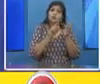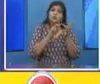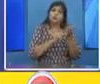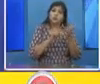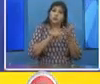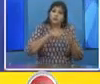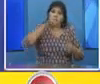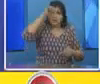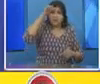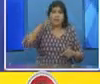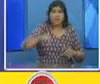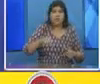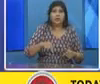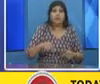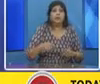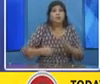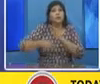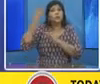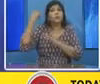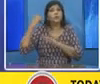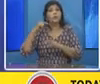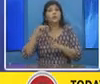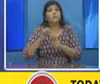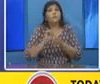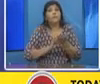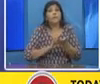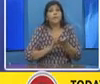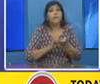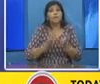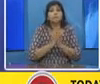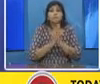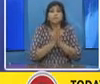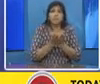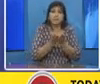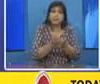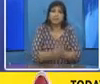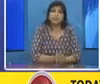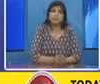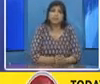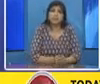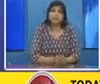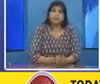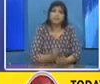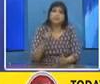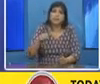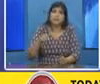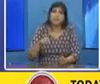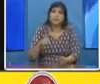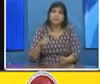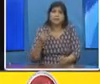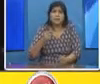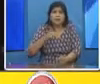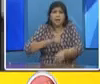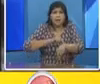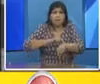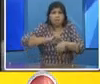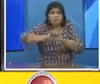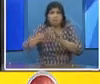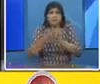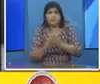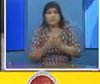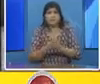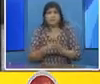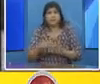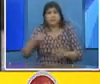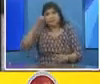भारत अपने भूतपूर्व प्रधानमंत्री को श्रद्धांजलि दे रहा है, जिन्होंने एक नाजुक दौर में देश